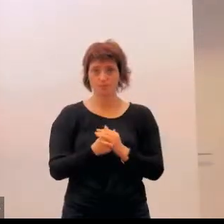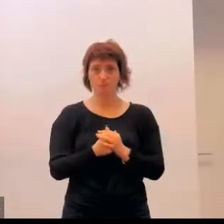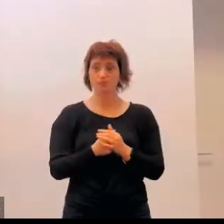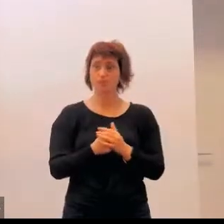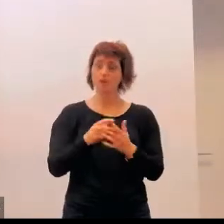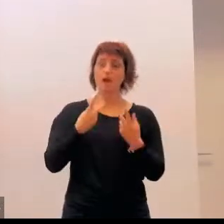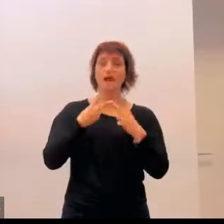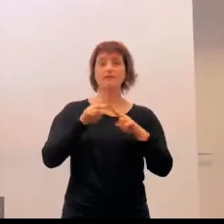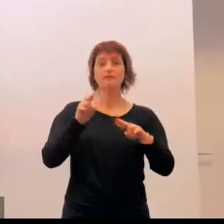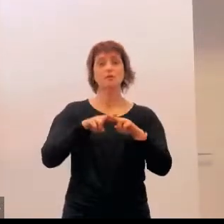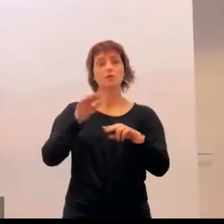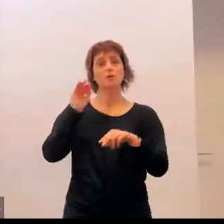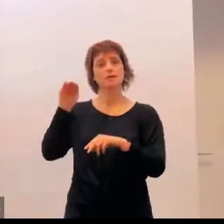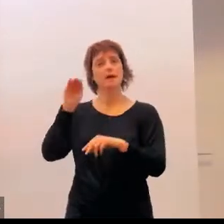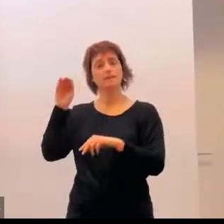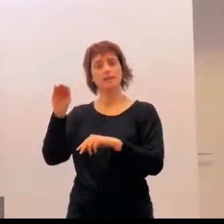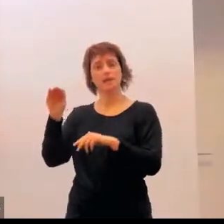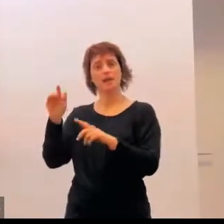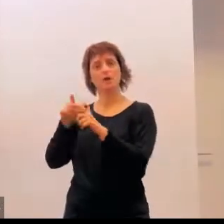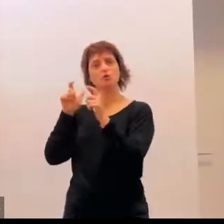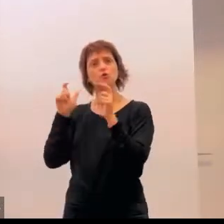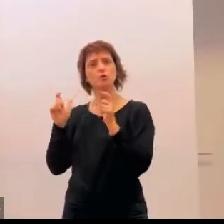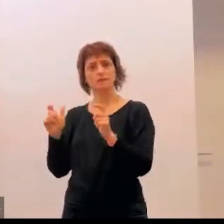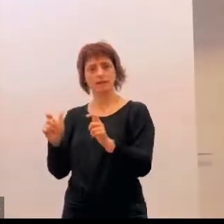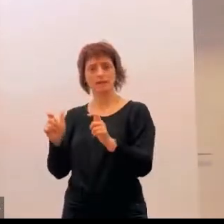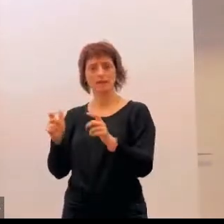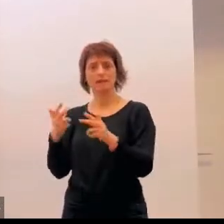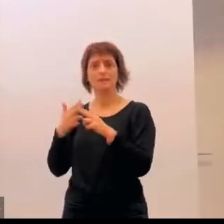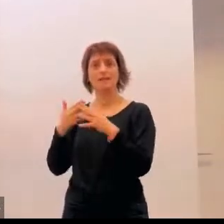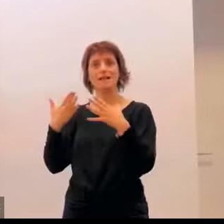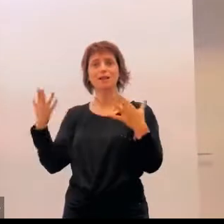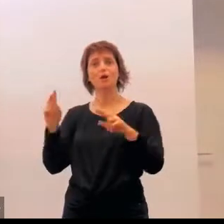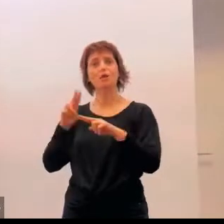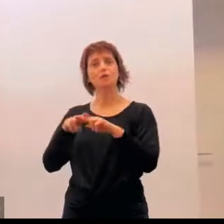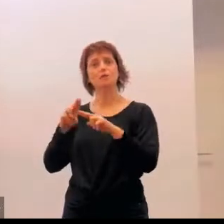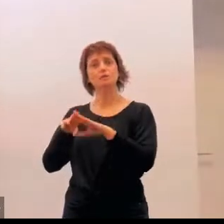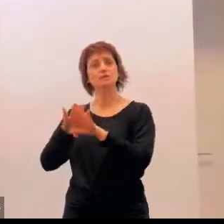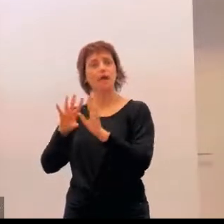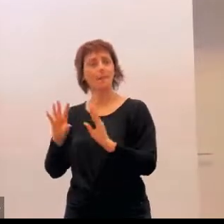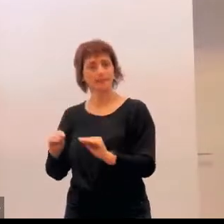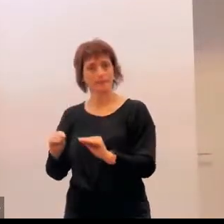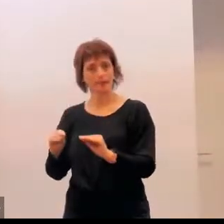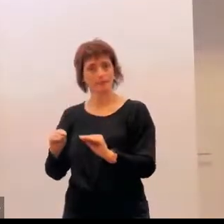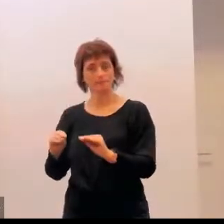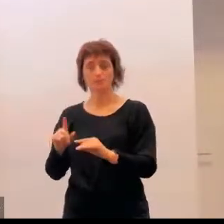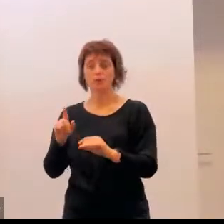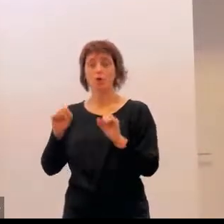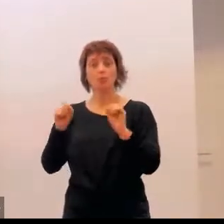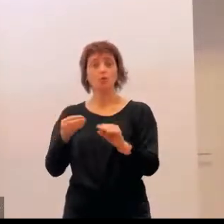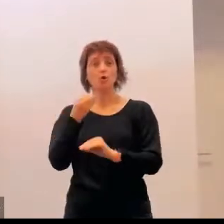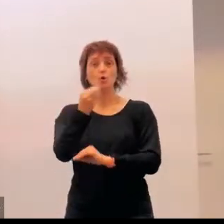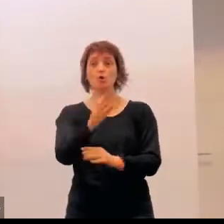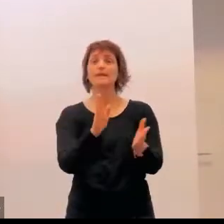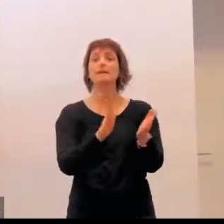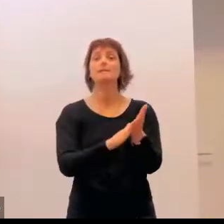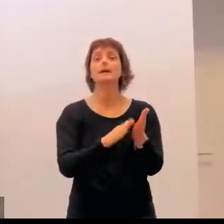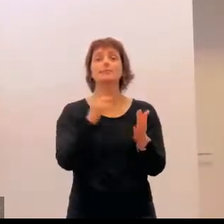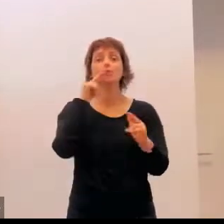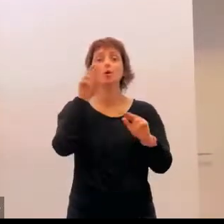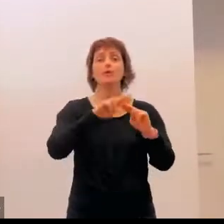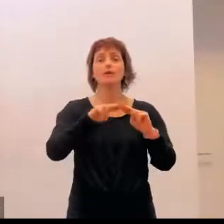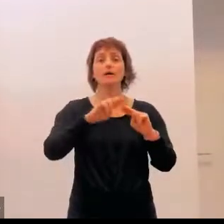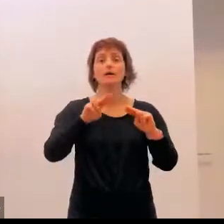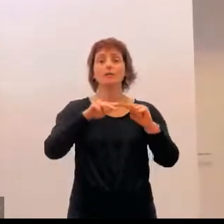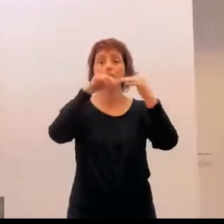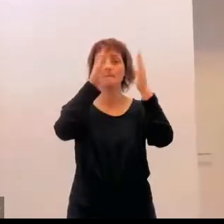société anonyme publique locale Grand Nancy Habitat et qui permet d'octroyer des primes de ravalement à hauteur